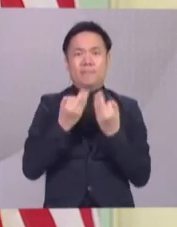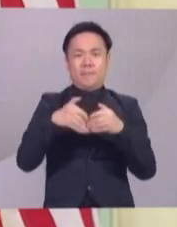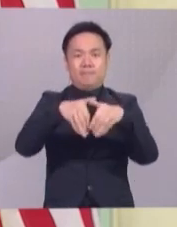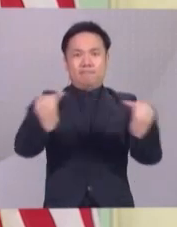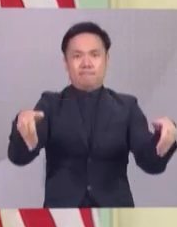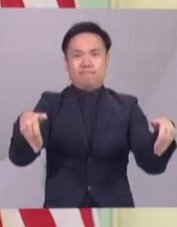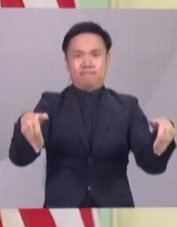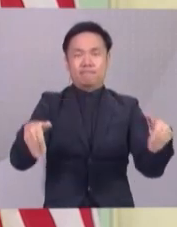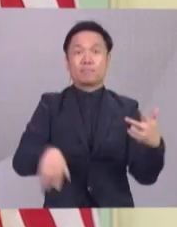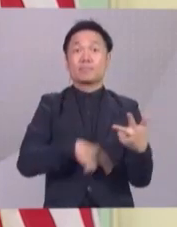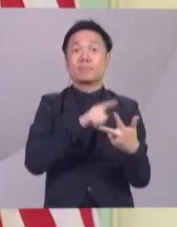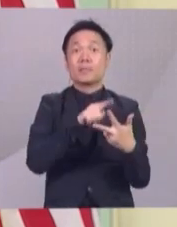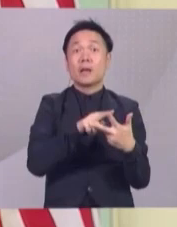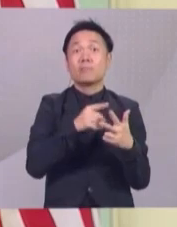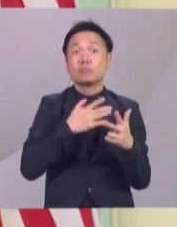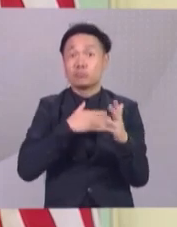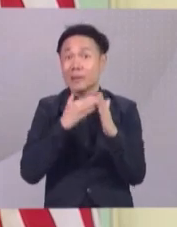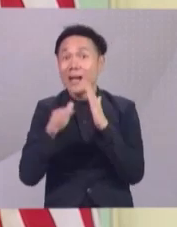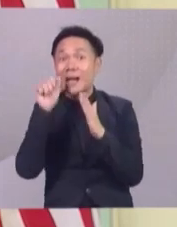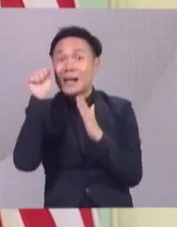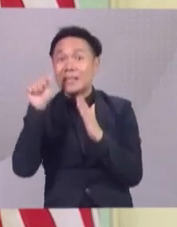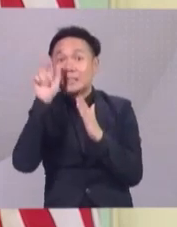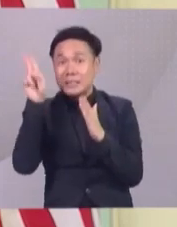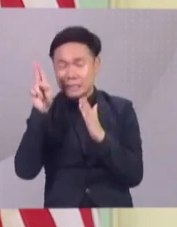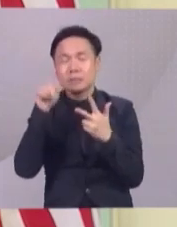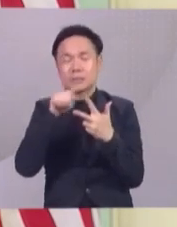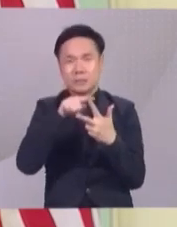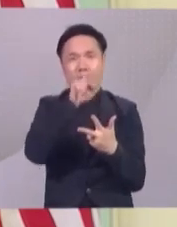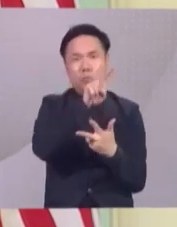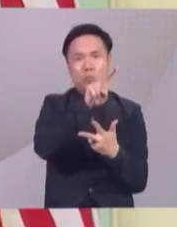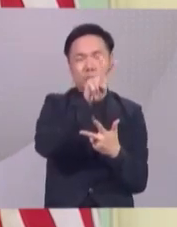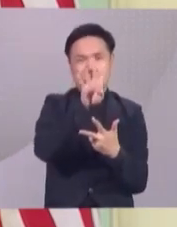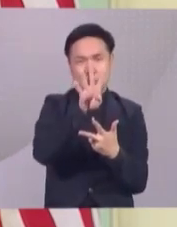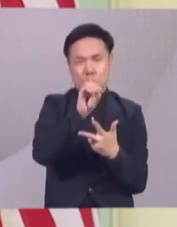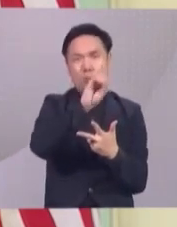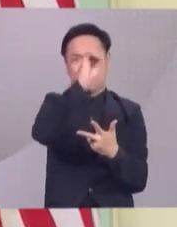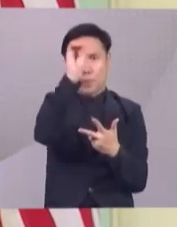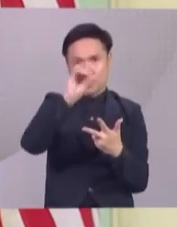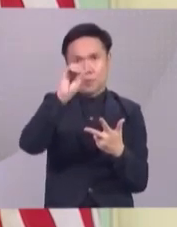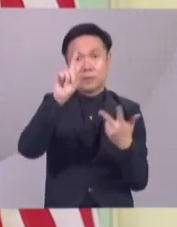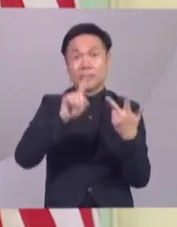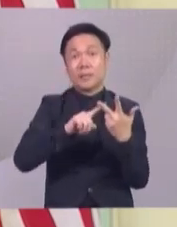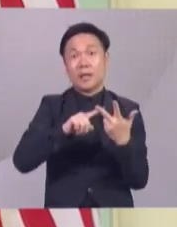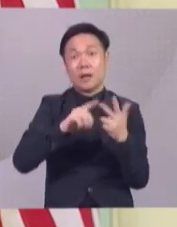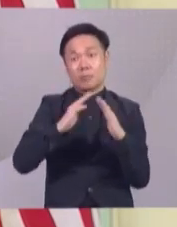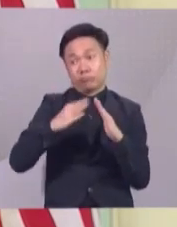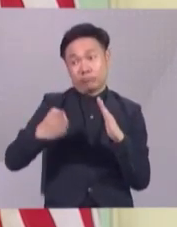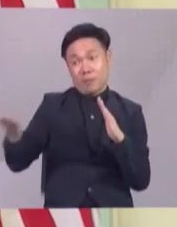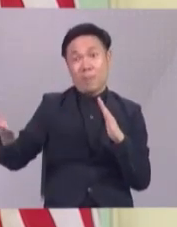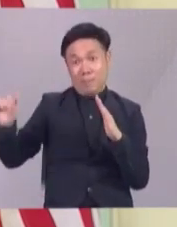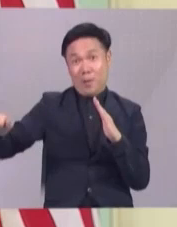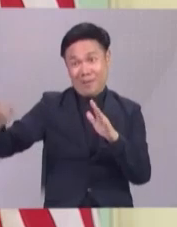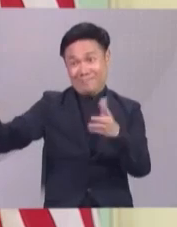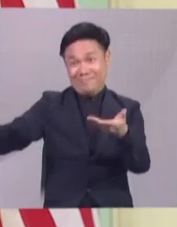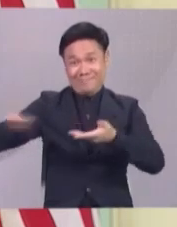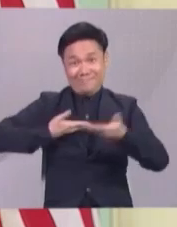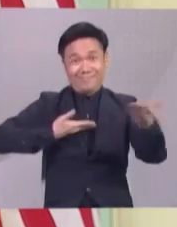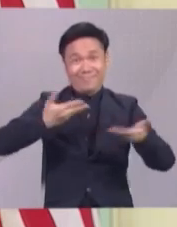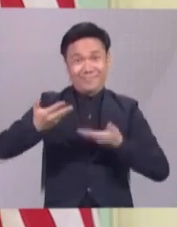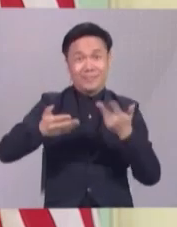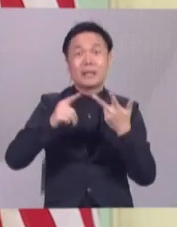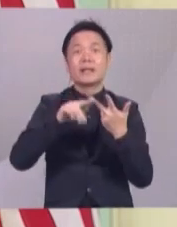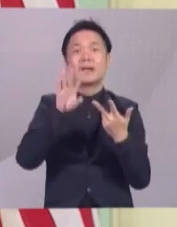Yang kedua tadi, saudara mara terdekat 20%, yang ingin buka juga kepada jiran tetangga 6%. Kalau